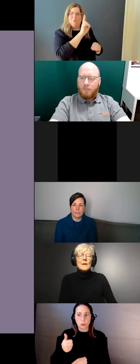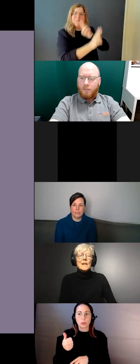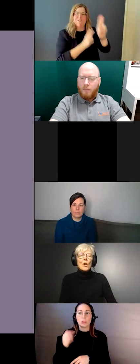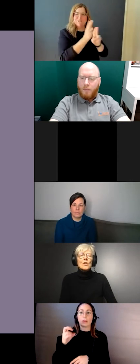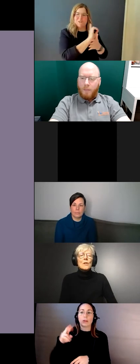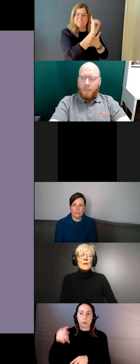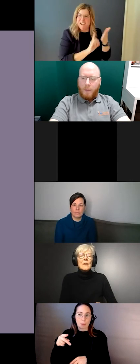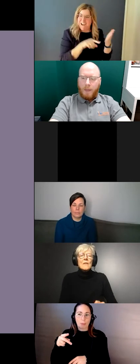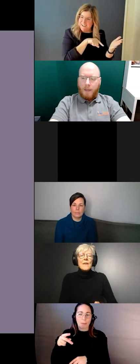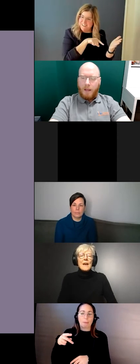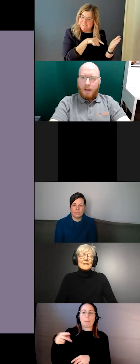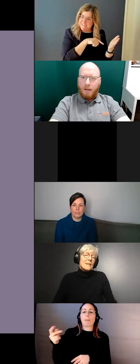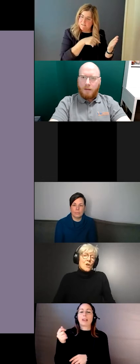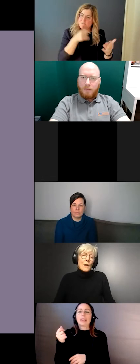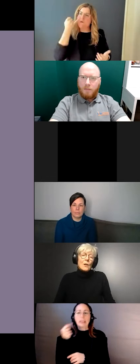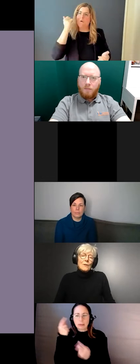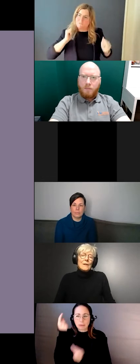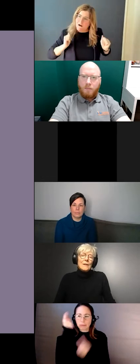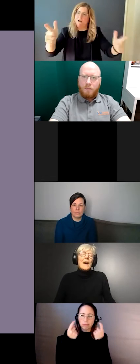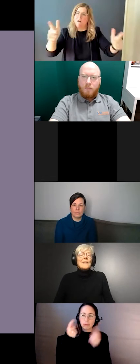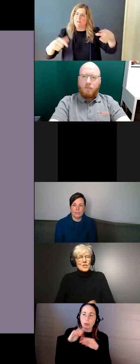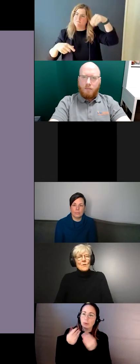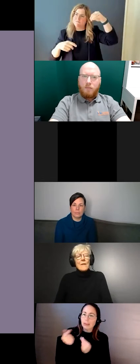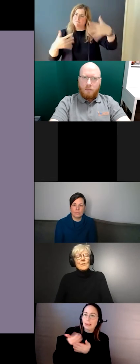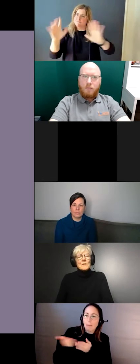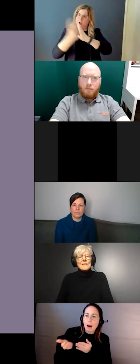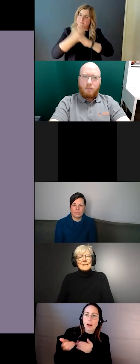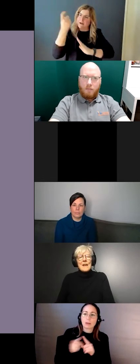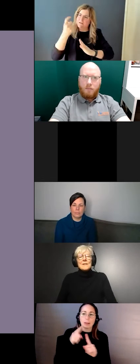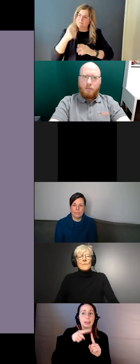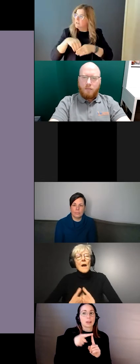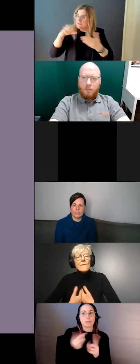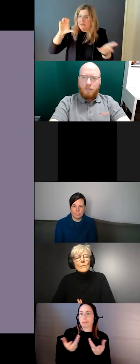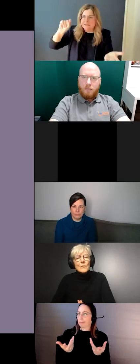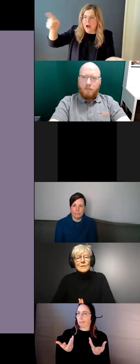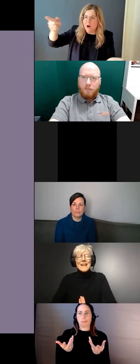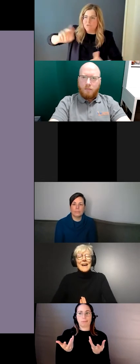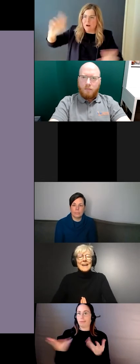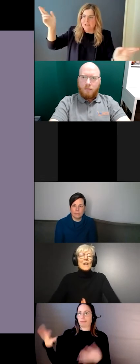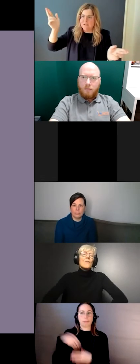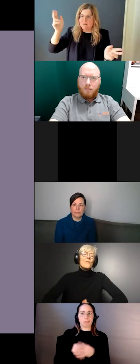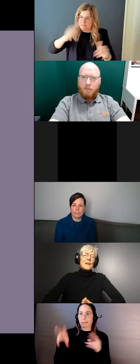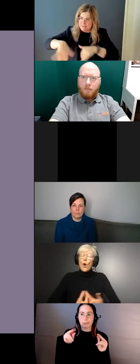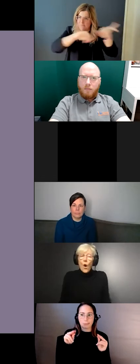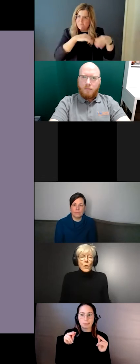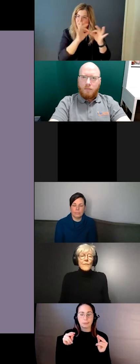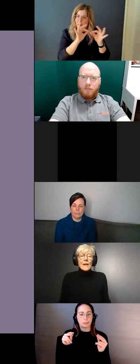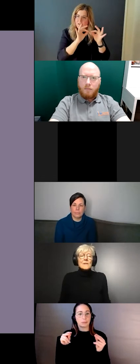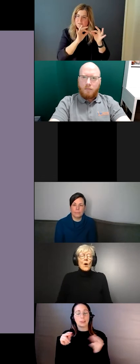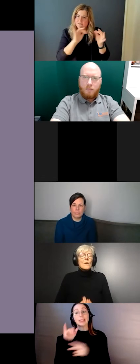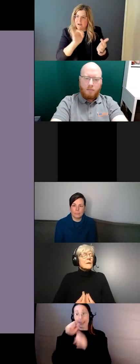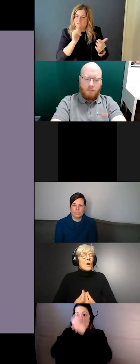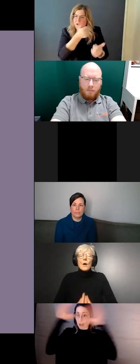à toutes les dépenses et toute la technologie qui n'est pas incluse à moins que tu aies une conception universelle.